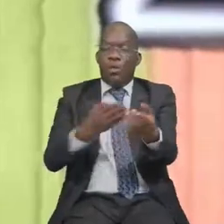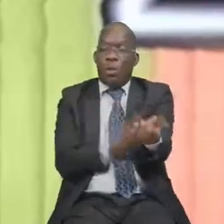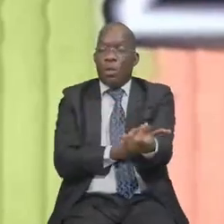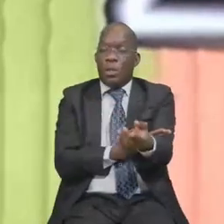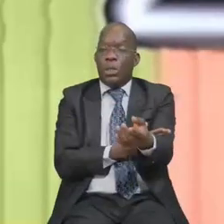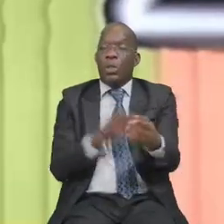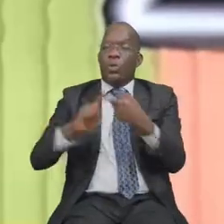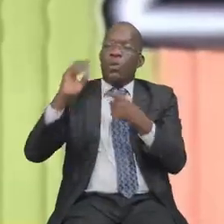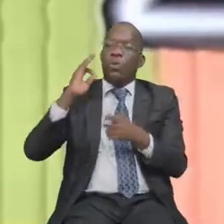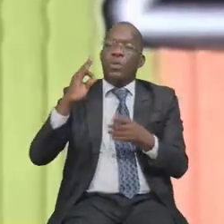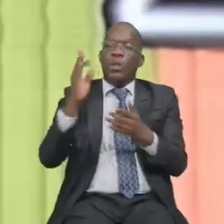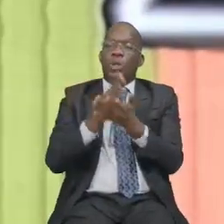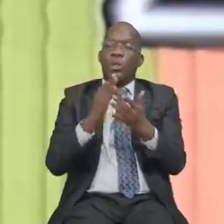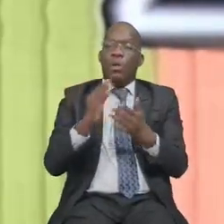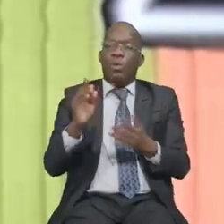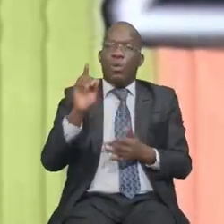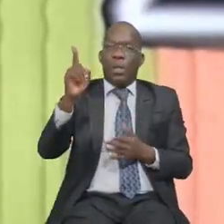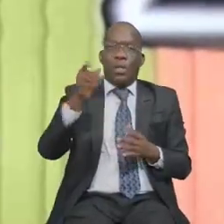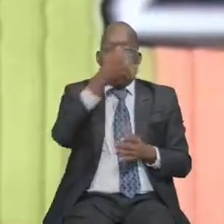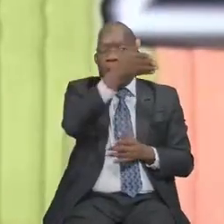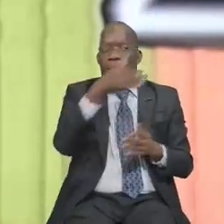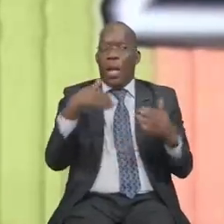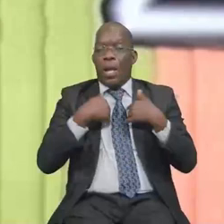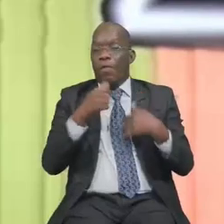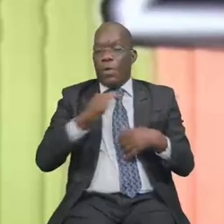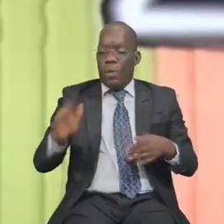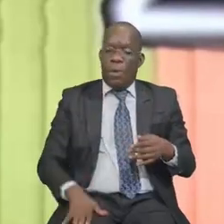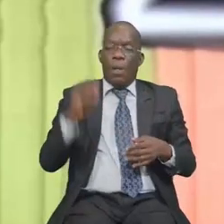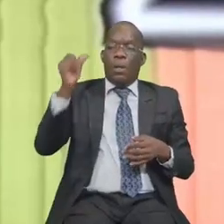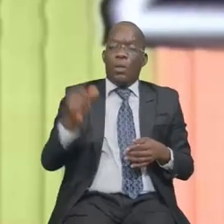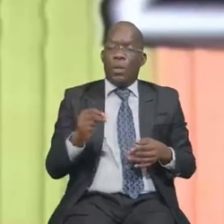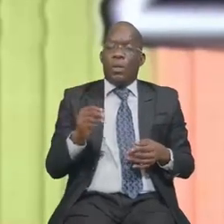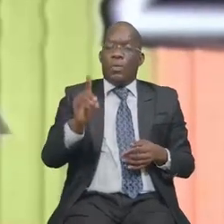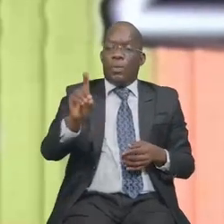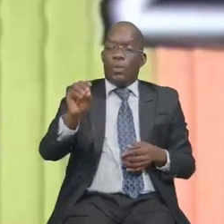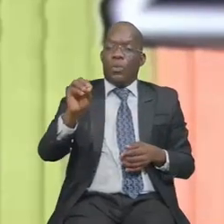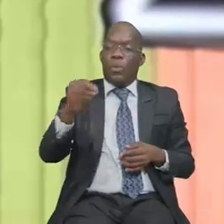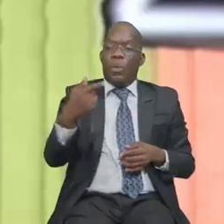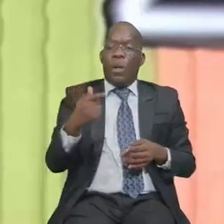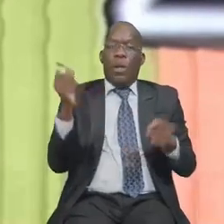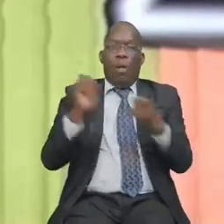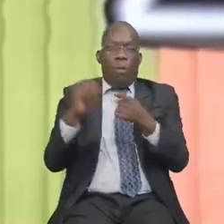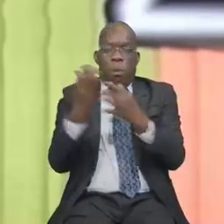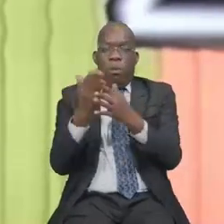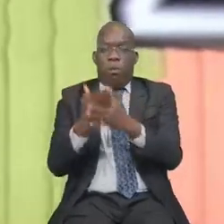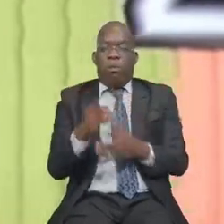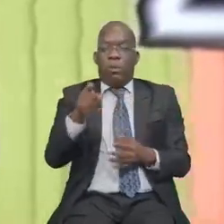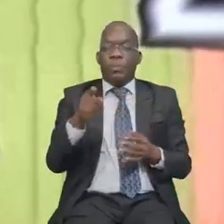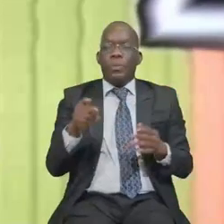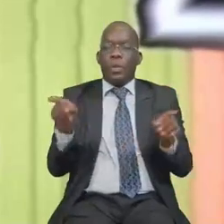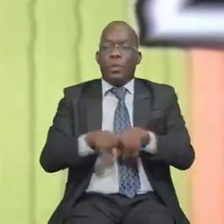quelqu'un là-bas qui a un chien dans la maison, il envoie le chien aboyer pour que tu ne passes pas devant la